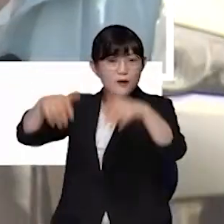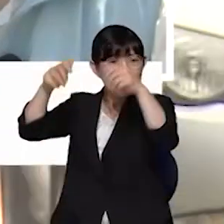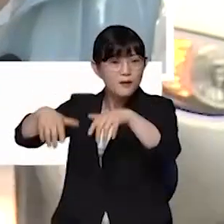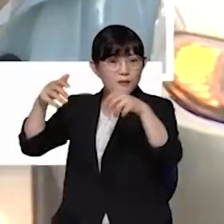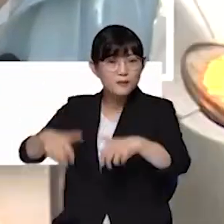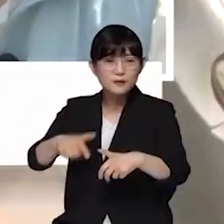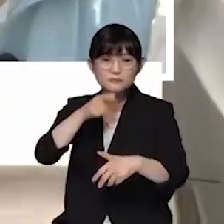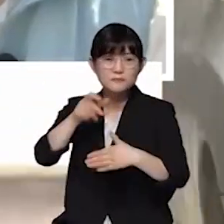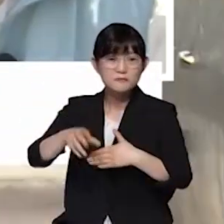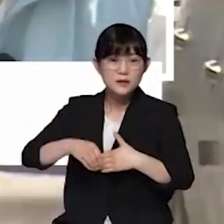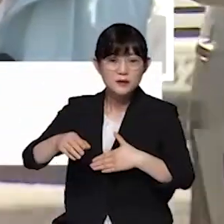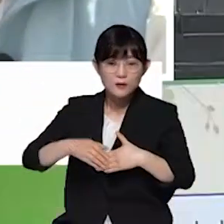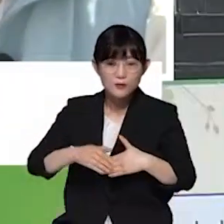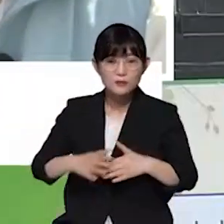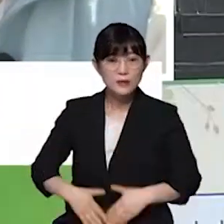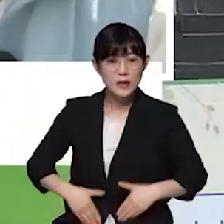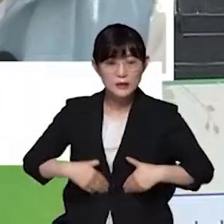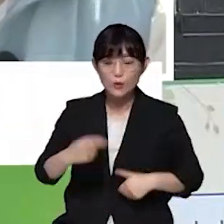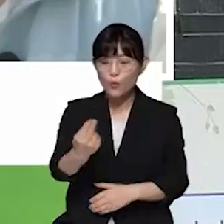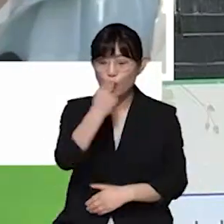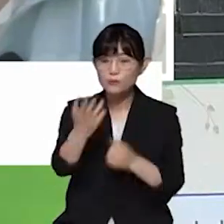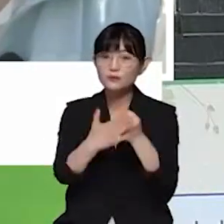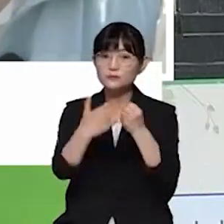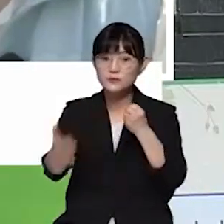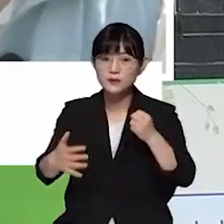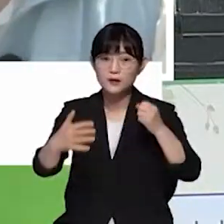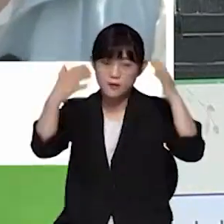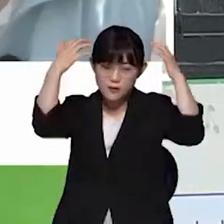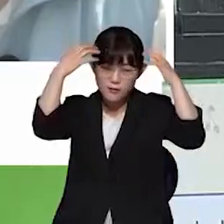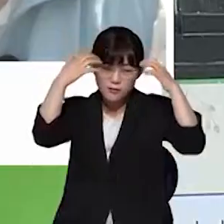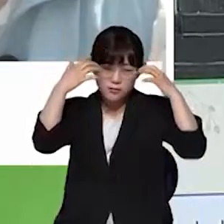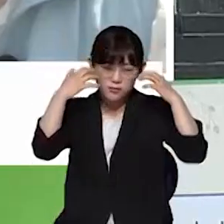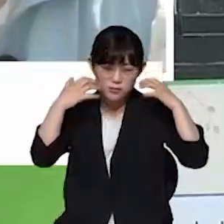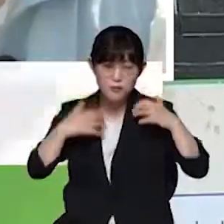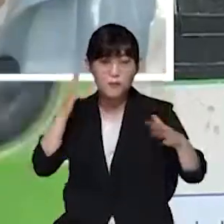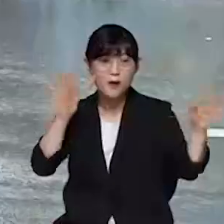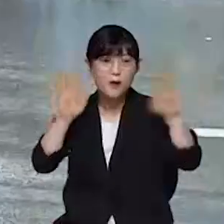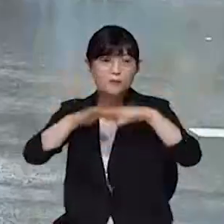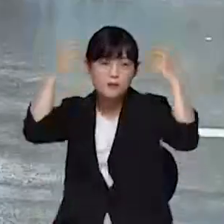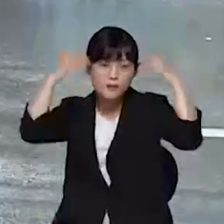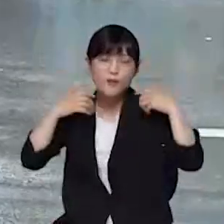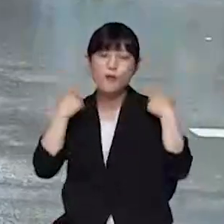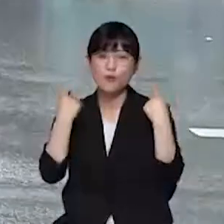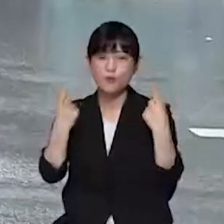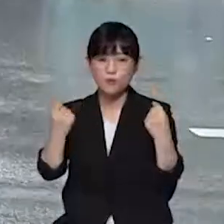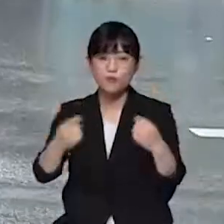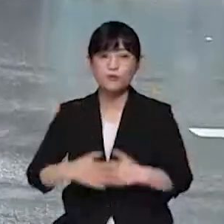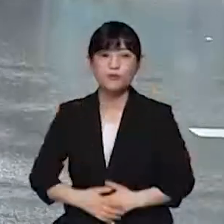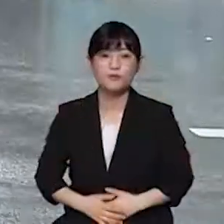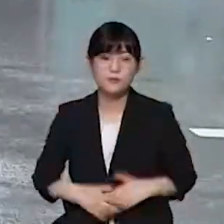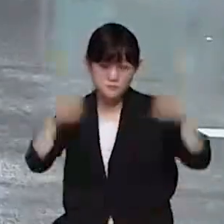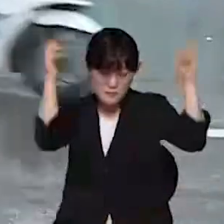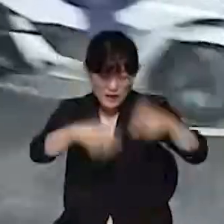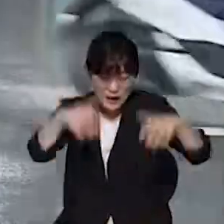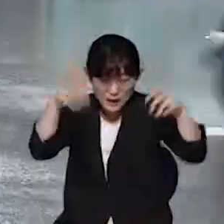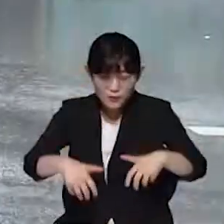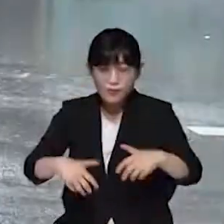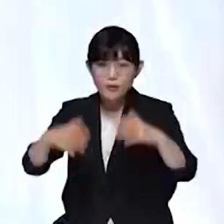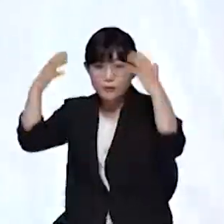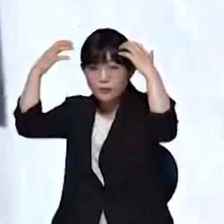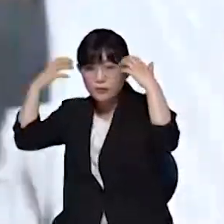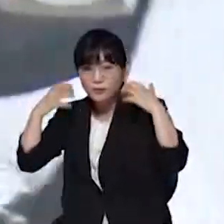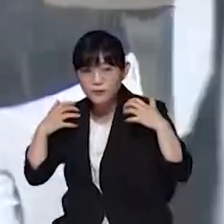습하고 따뜻한 공기가 유입됨에 따라 폭염과 열대야가 나타나겠습니다. 이처럼 폭우와 폭염이